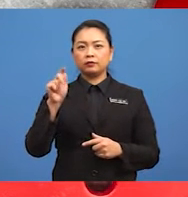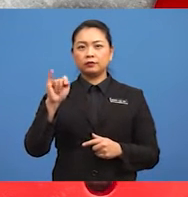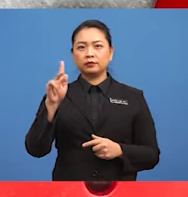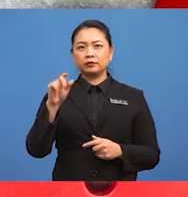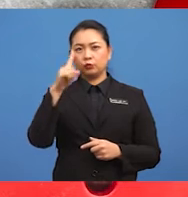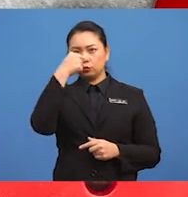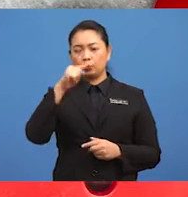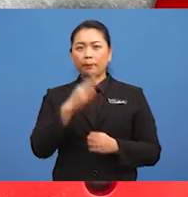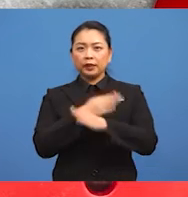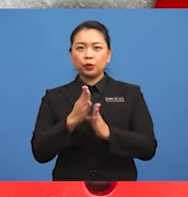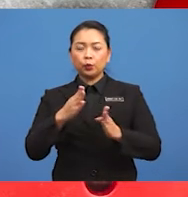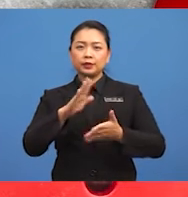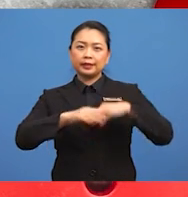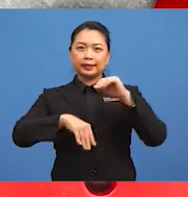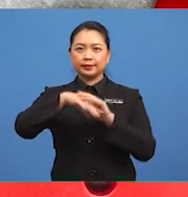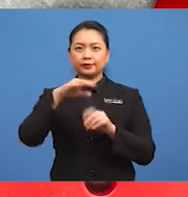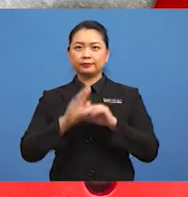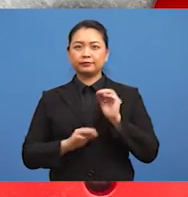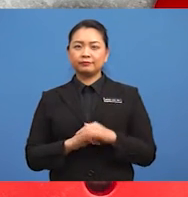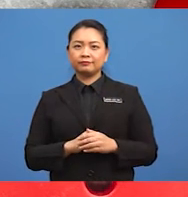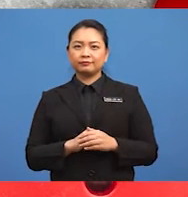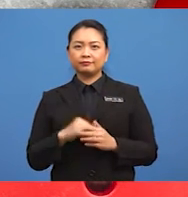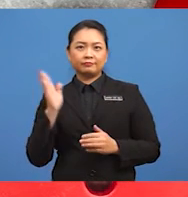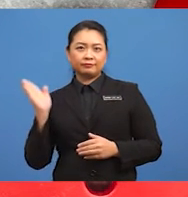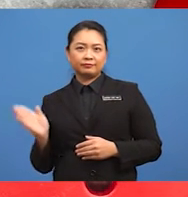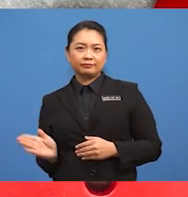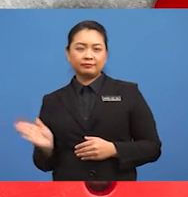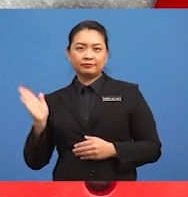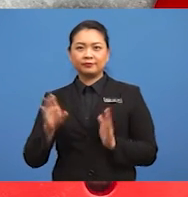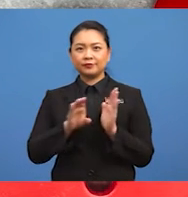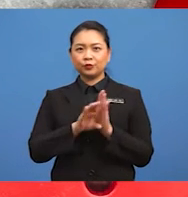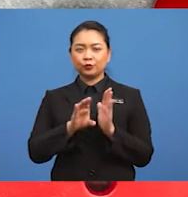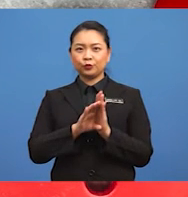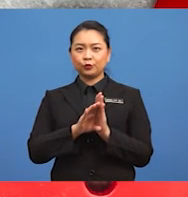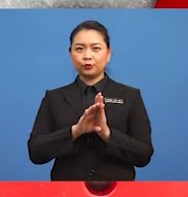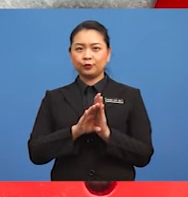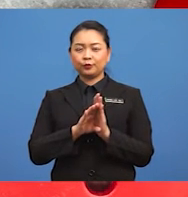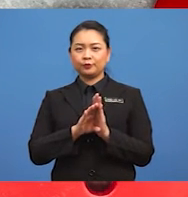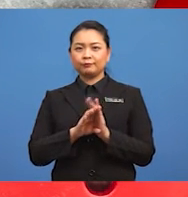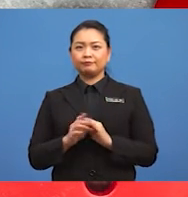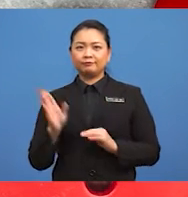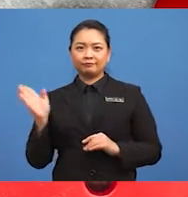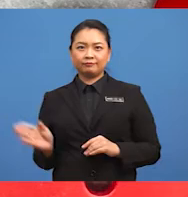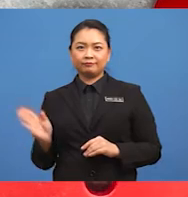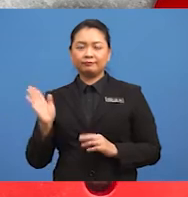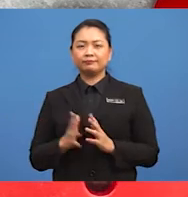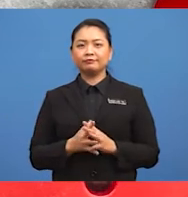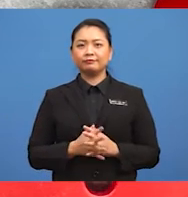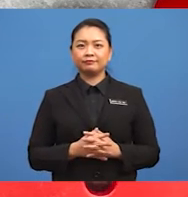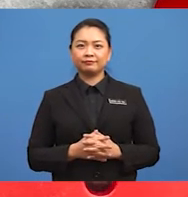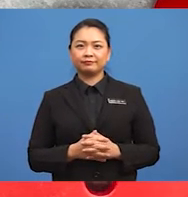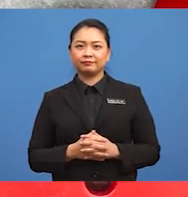dan keselesaan. Berikut ialah contoh kedek lepas dan bisu pemadan.